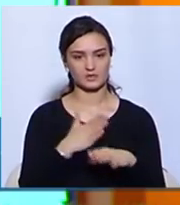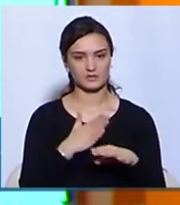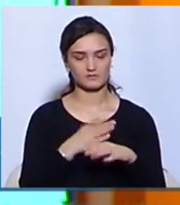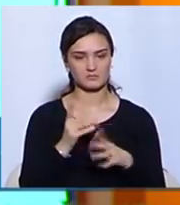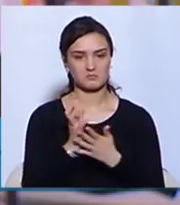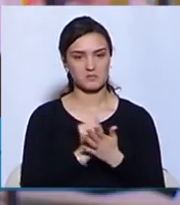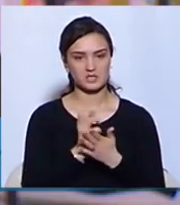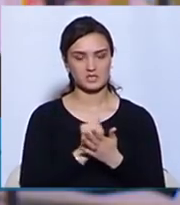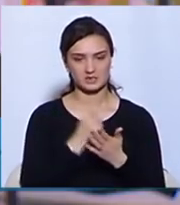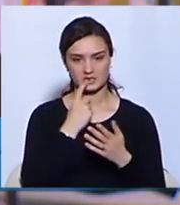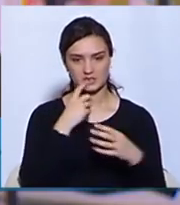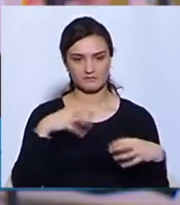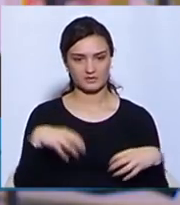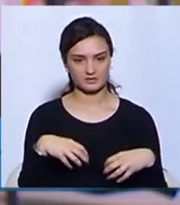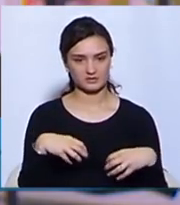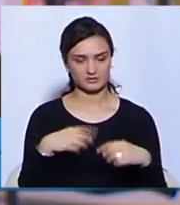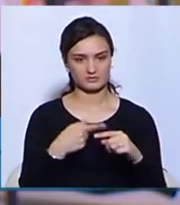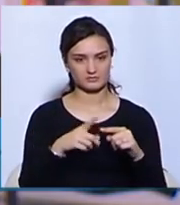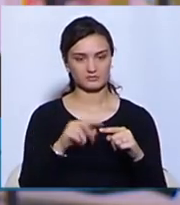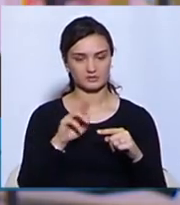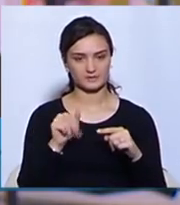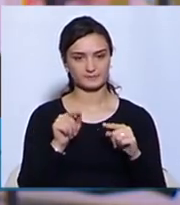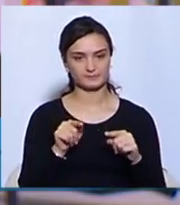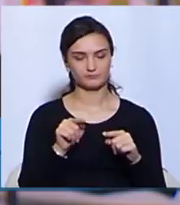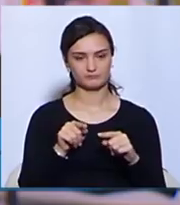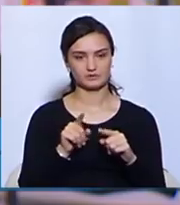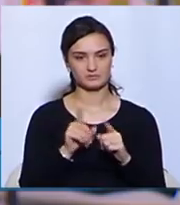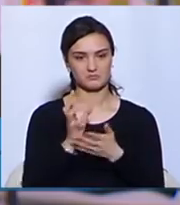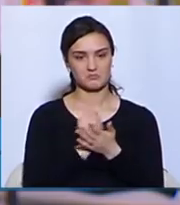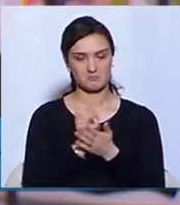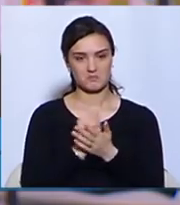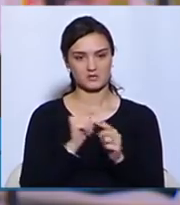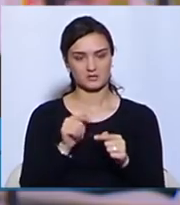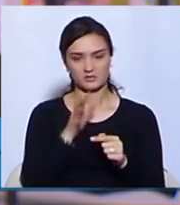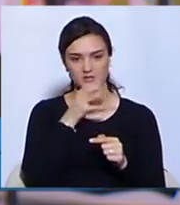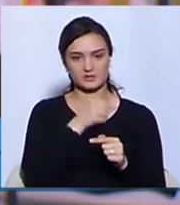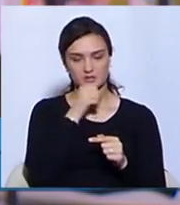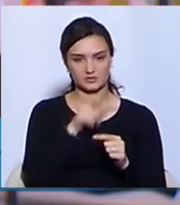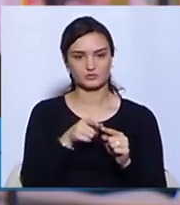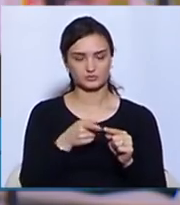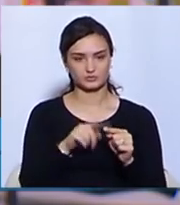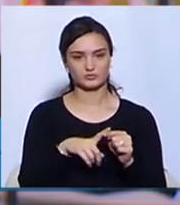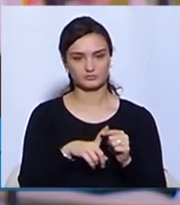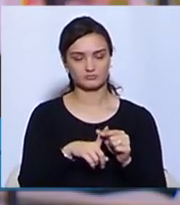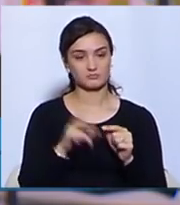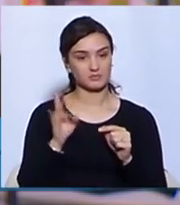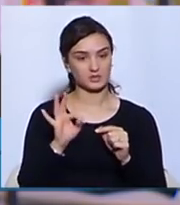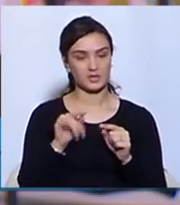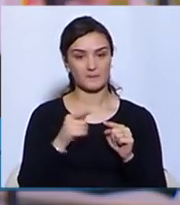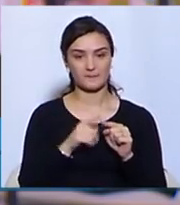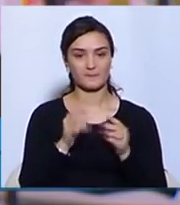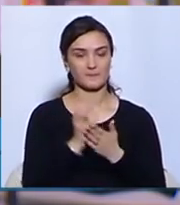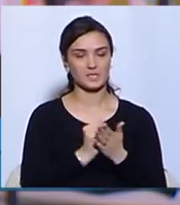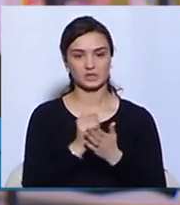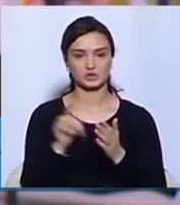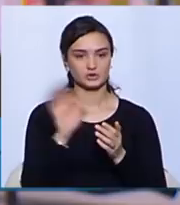გარკვეული მარაგი საკვერცხის და ის ამ მარაგს რეპროდუქციულ ასაკში მოილევს, ასე ვთქვათ, მაგრამ იმ